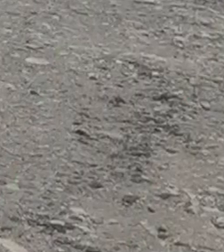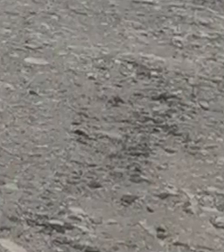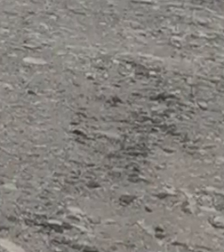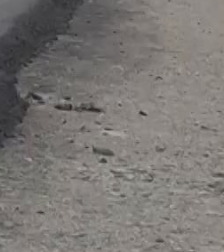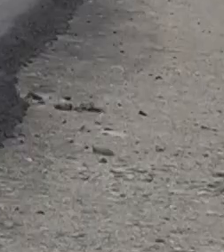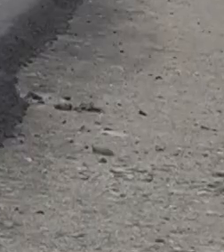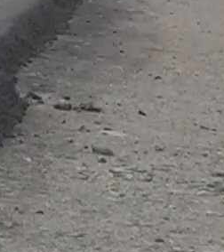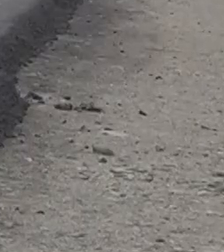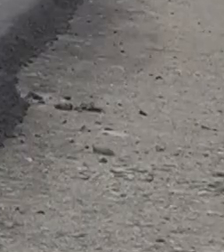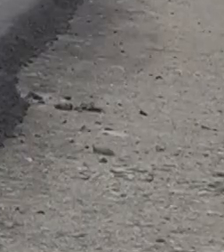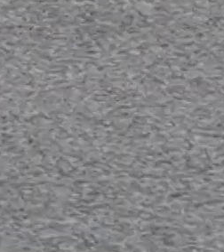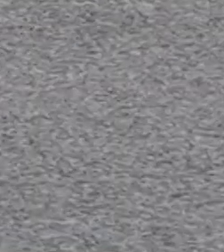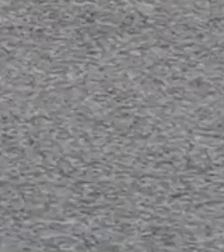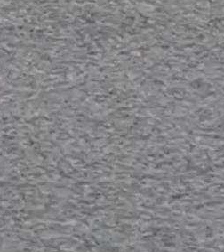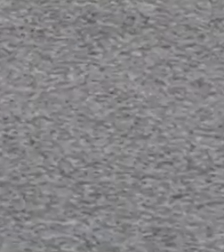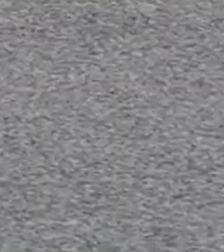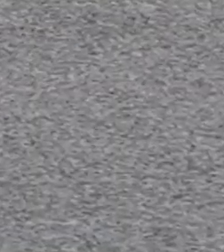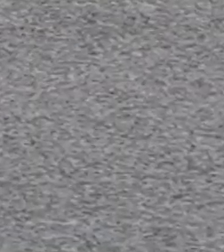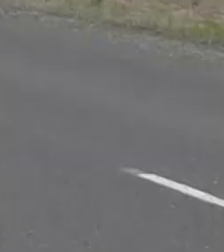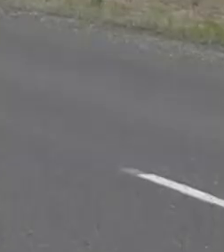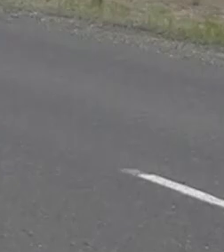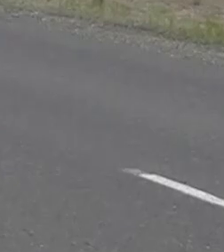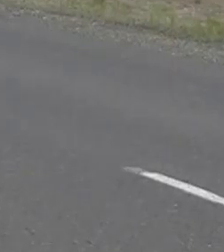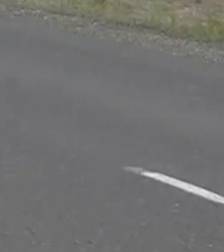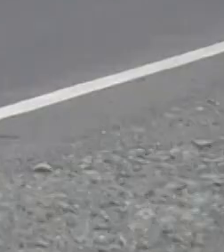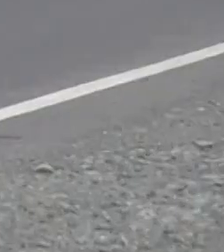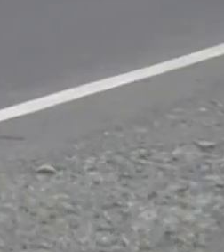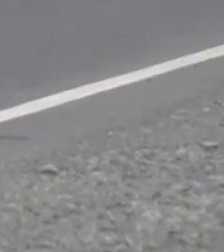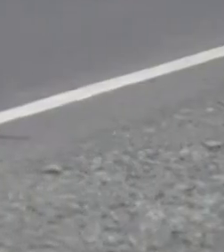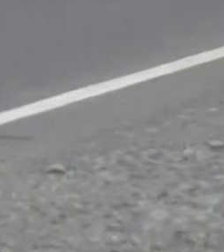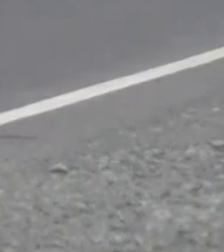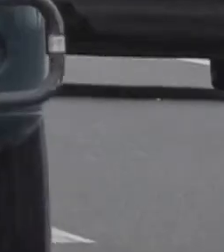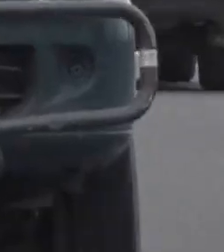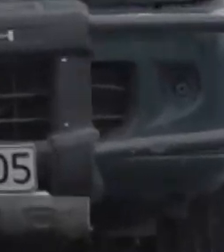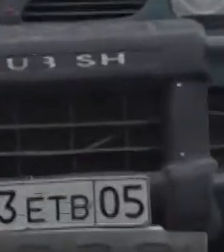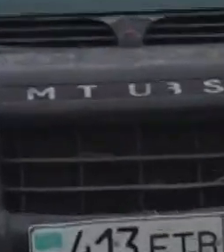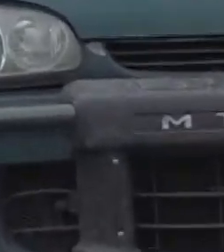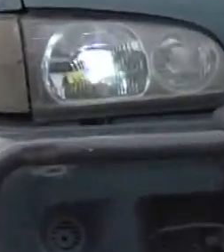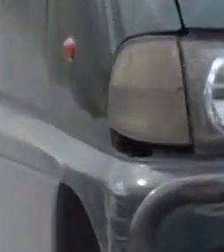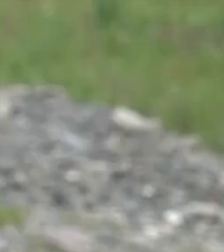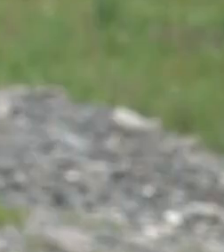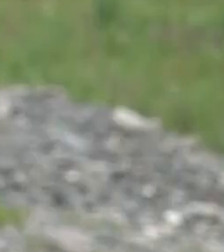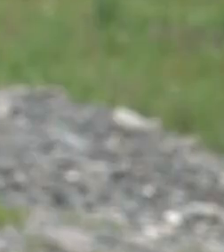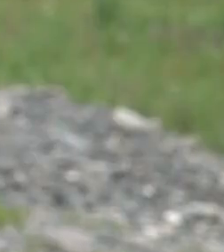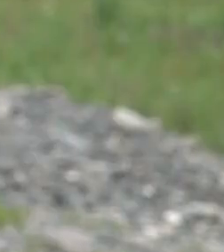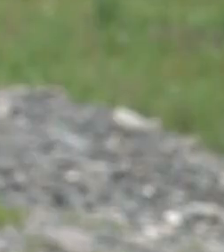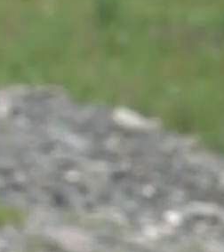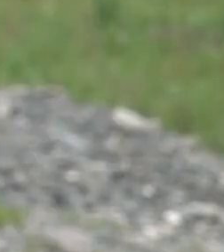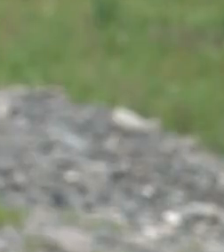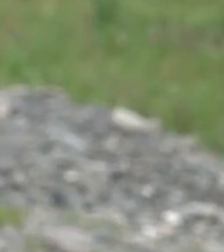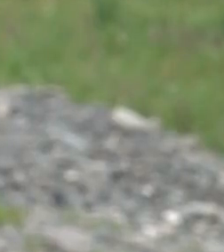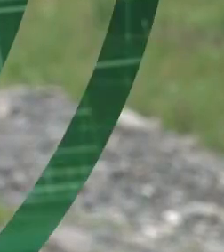Завершен ремонт дорог до Алаполя. В каком состоянии трасса сегодня и за сколько можно доехать до озера теперь, выясняла Салдана